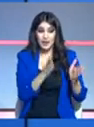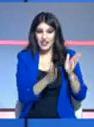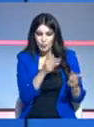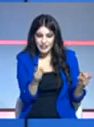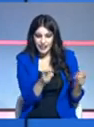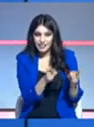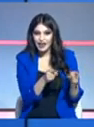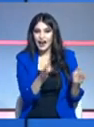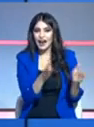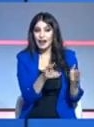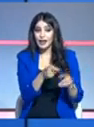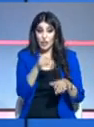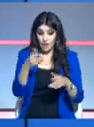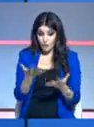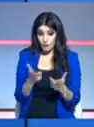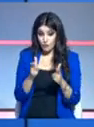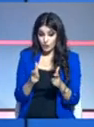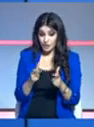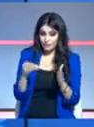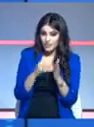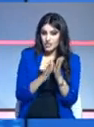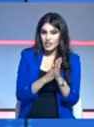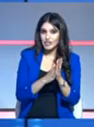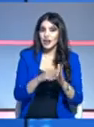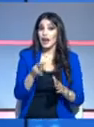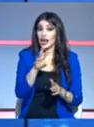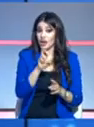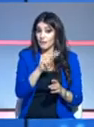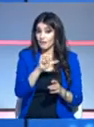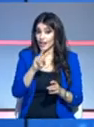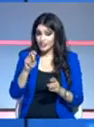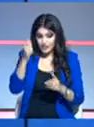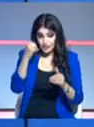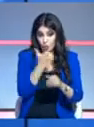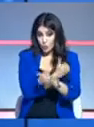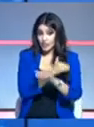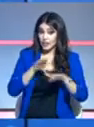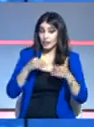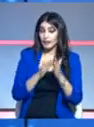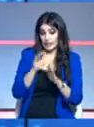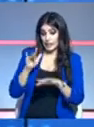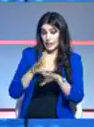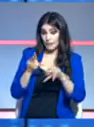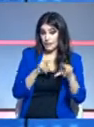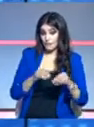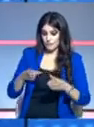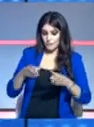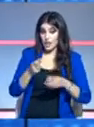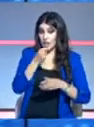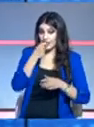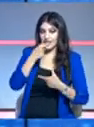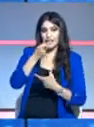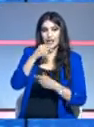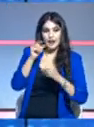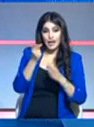باش نسجلوا على إيفاكس ويتم تلقيحه. كيف كيف انت سمعتوا زاد اللي الصيدليات الخاصه باش تبدا في